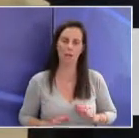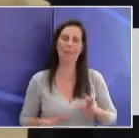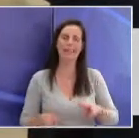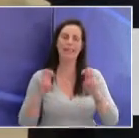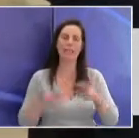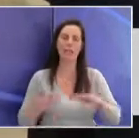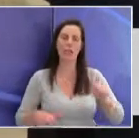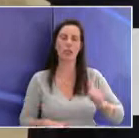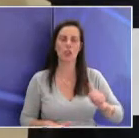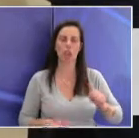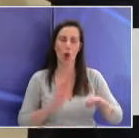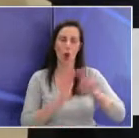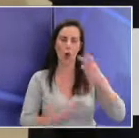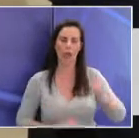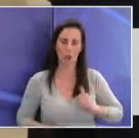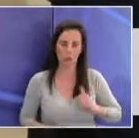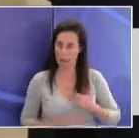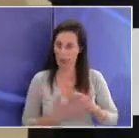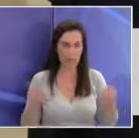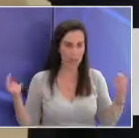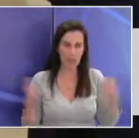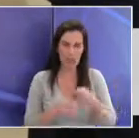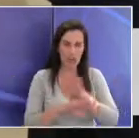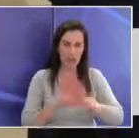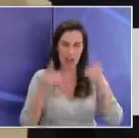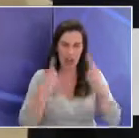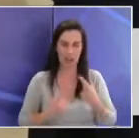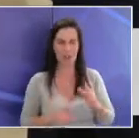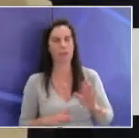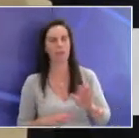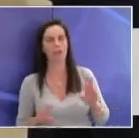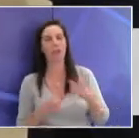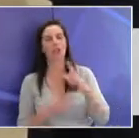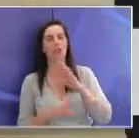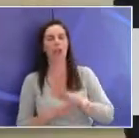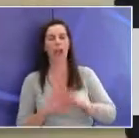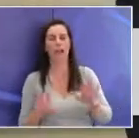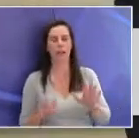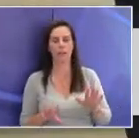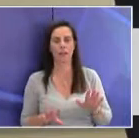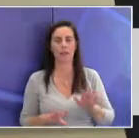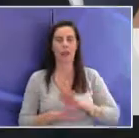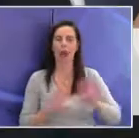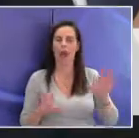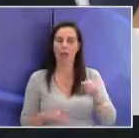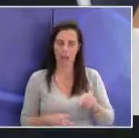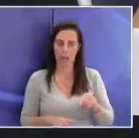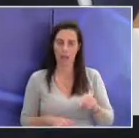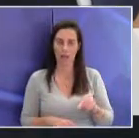את הסיטואציה והודיע על בחירות. אין לזה קשר לחרדים. לא, אי אפשר לומר שזה רק הנקודה